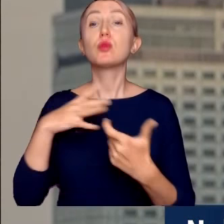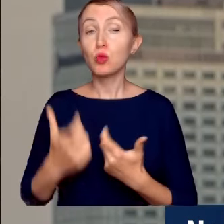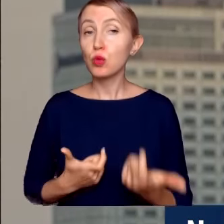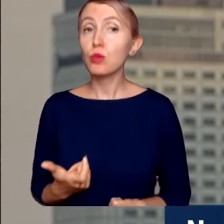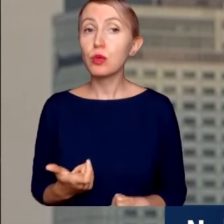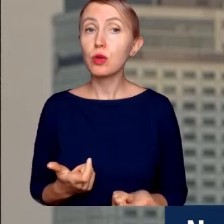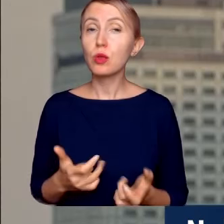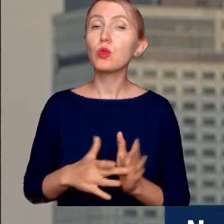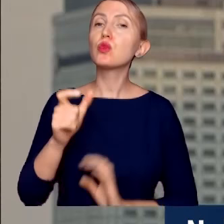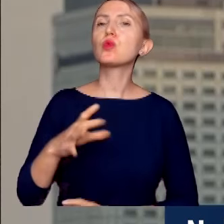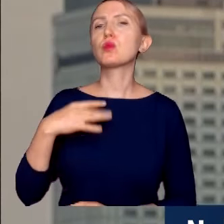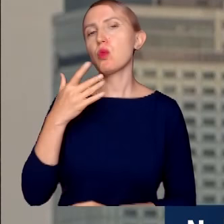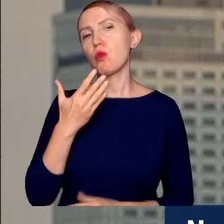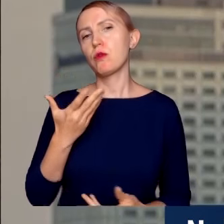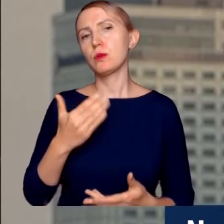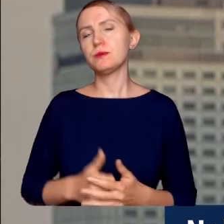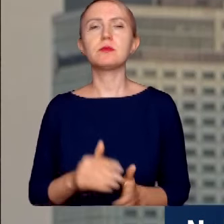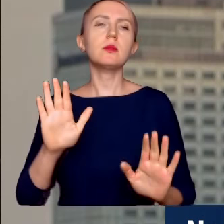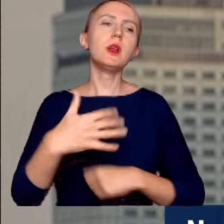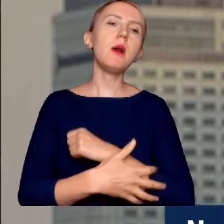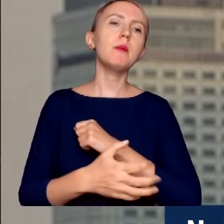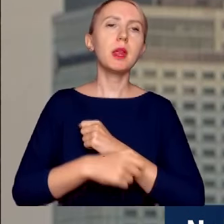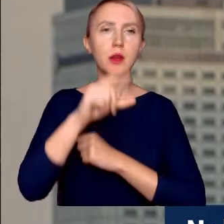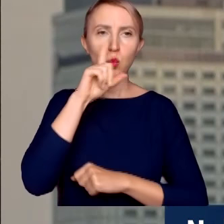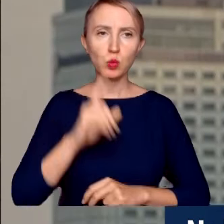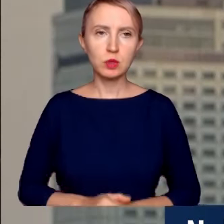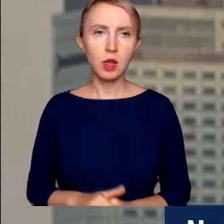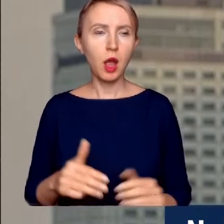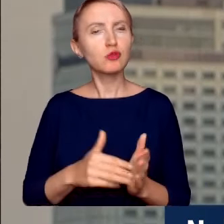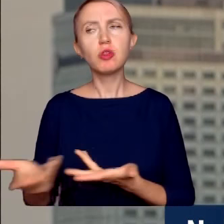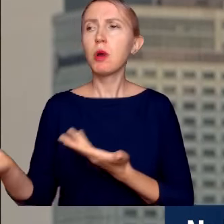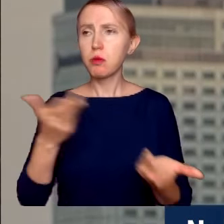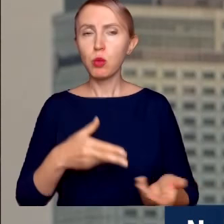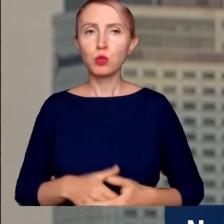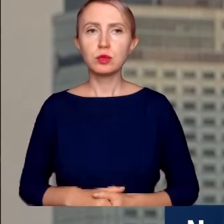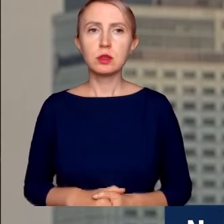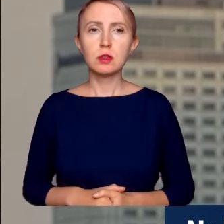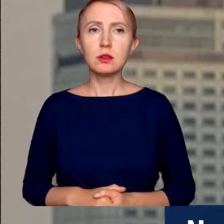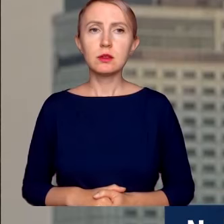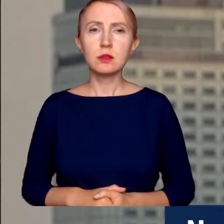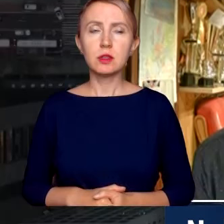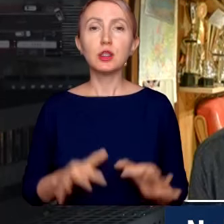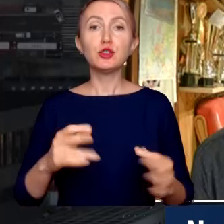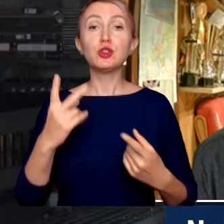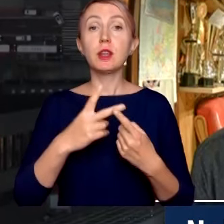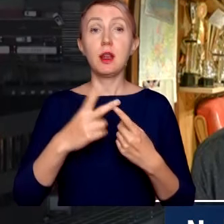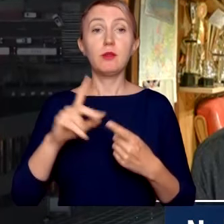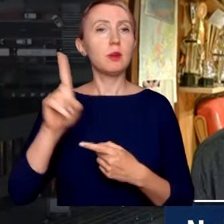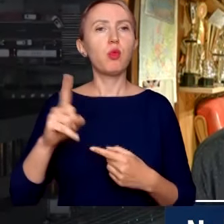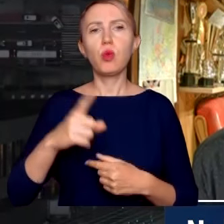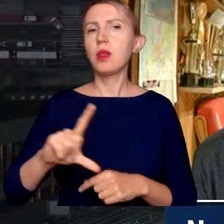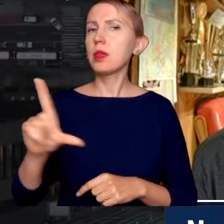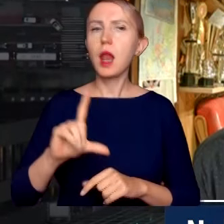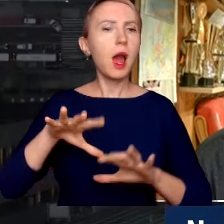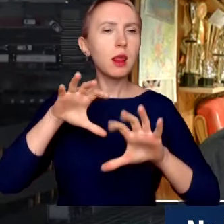Donald Tusk mówił, to są biedni ludzie, trzeba ich wpuścić. dzisiaj w telewizji publicznej nielegalnie